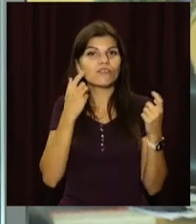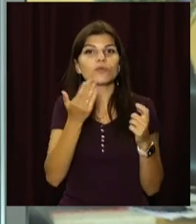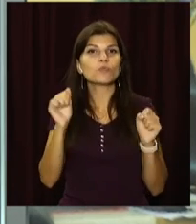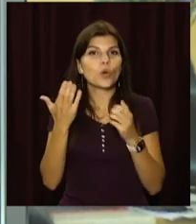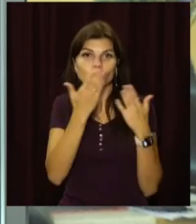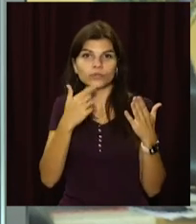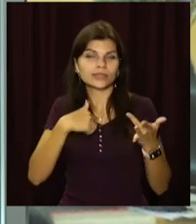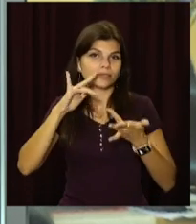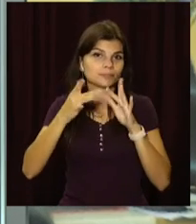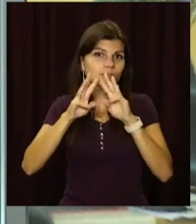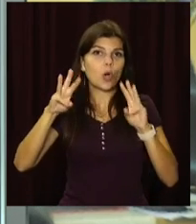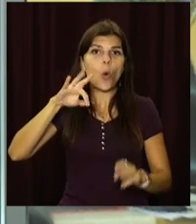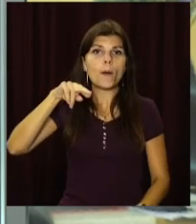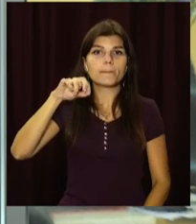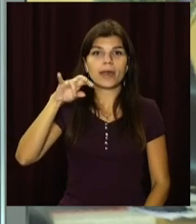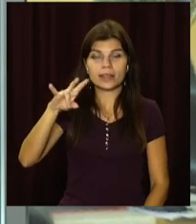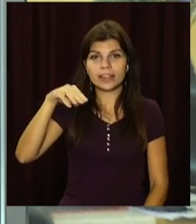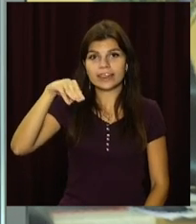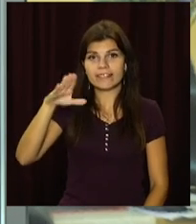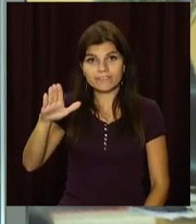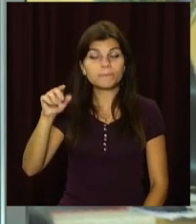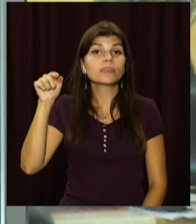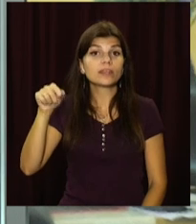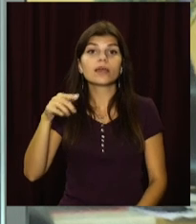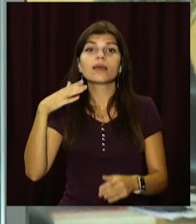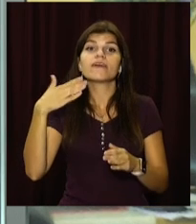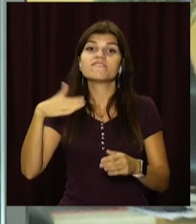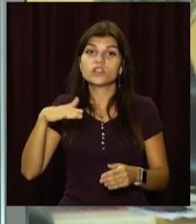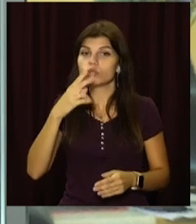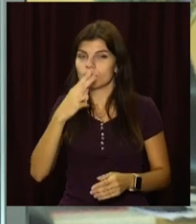прочитати на нашому сайті opentv.media.